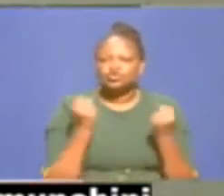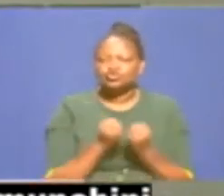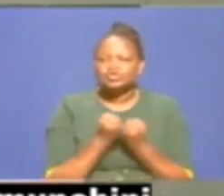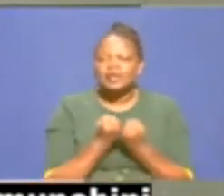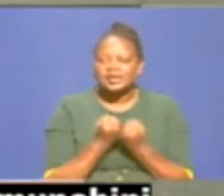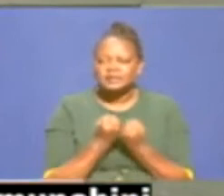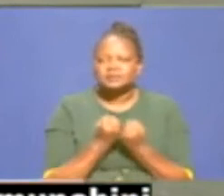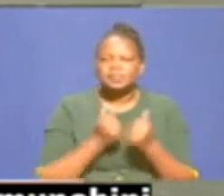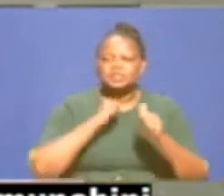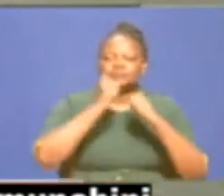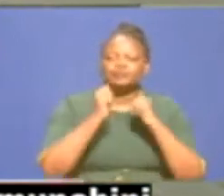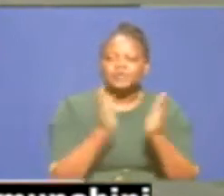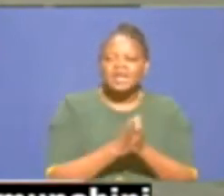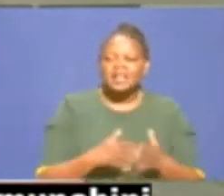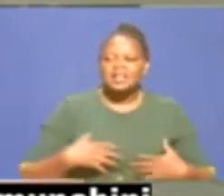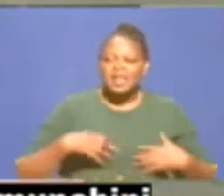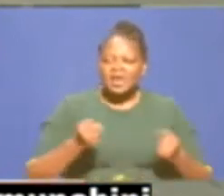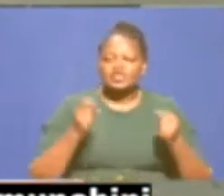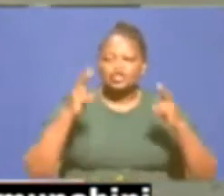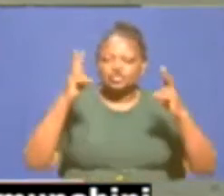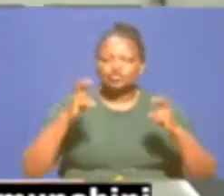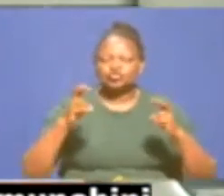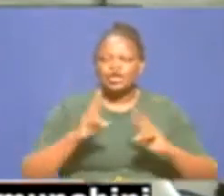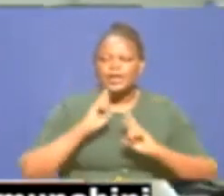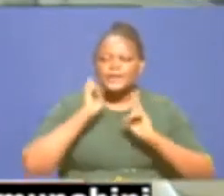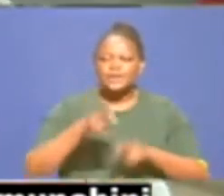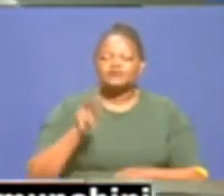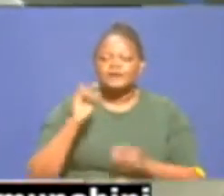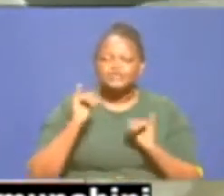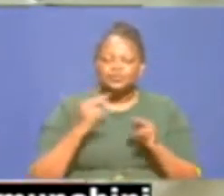mama. Nikiripotia Kurunzi Mashinani, mie ni Ruth Wamboi.